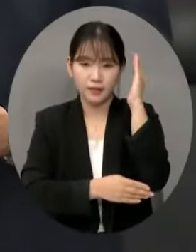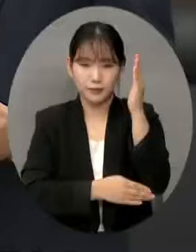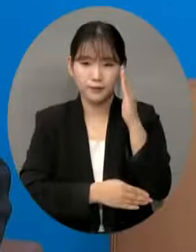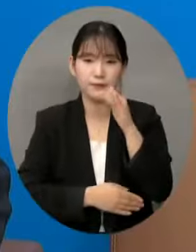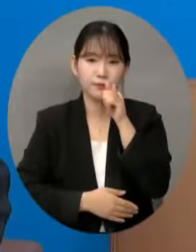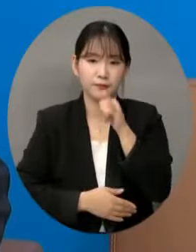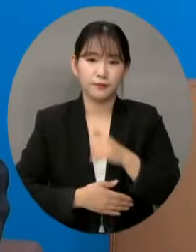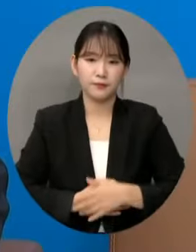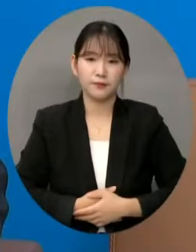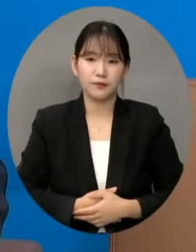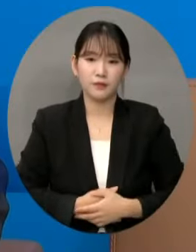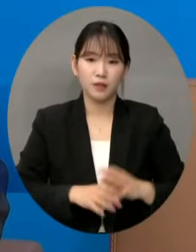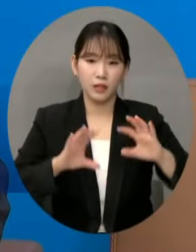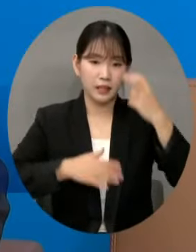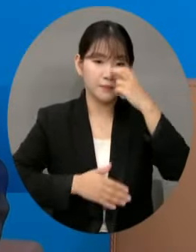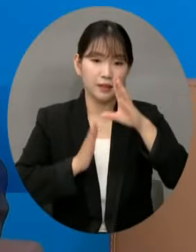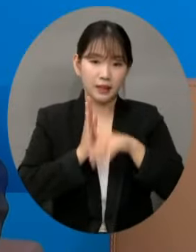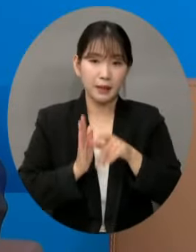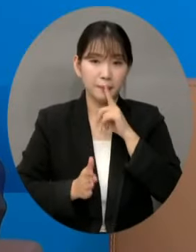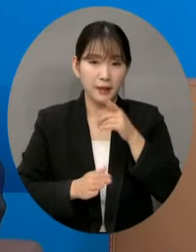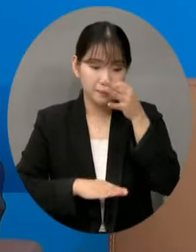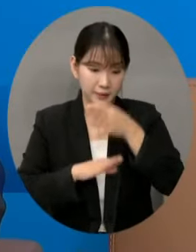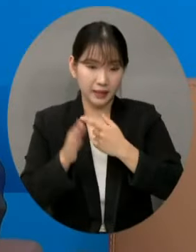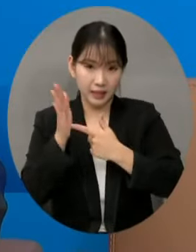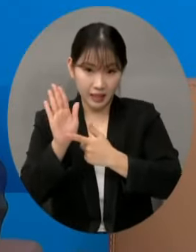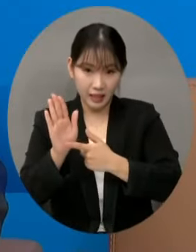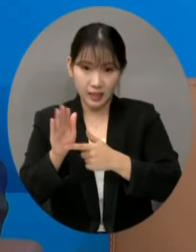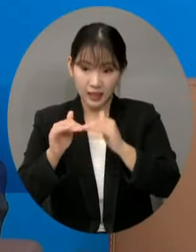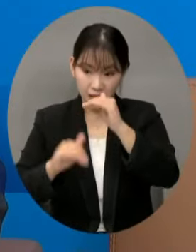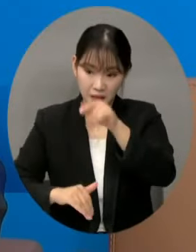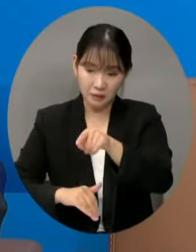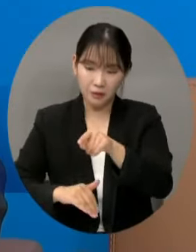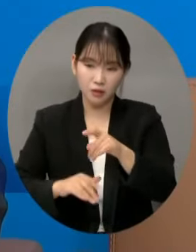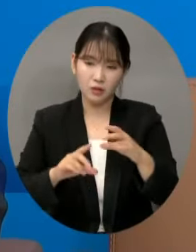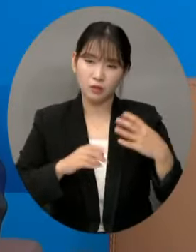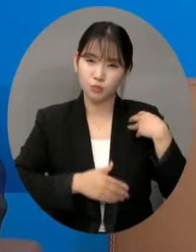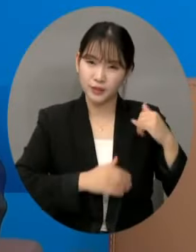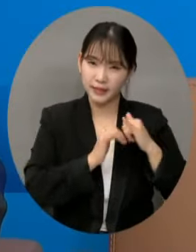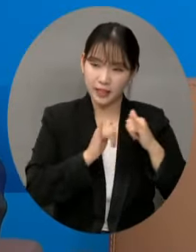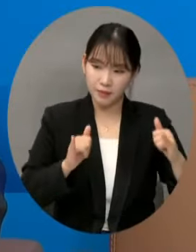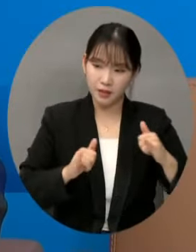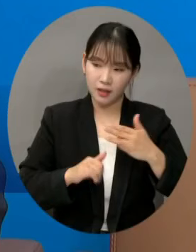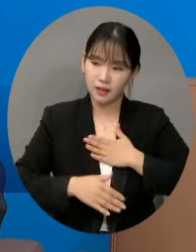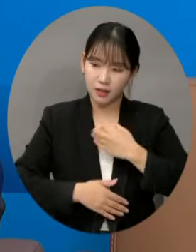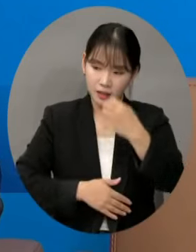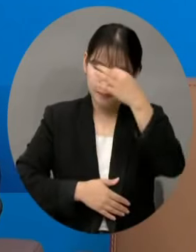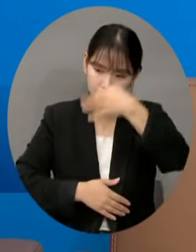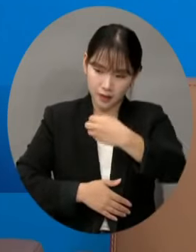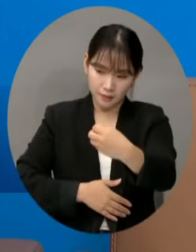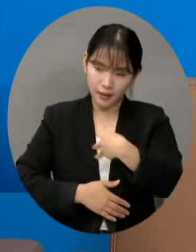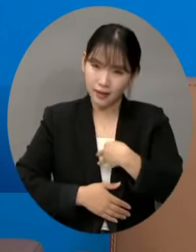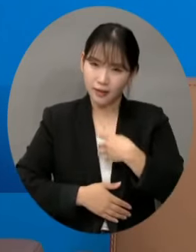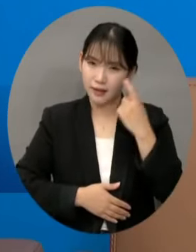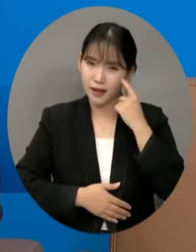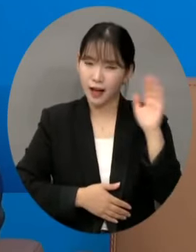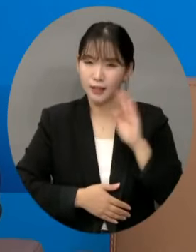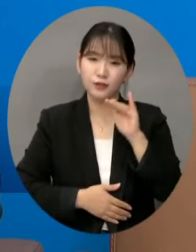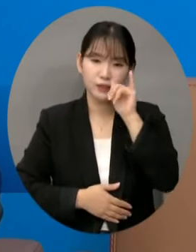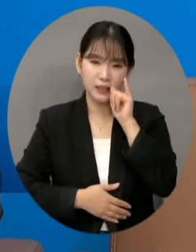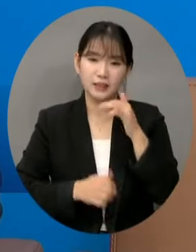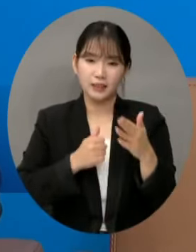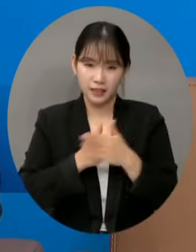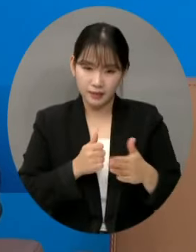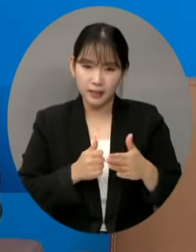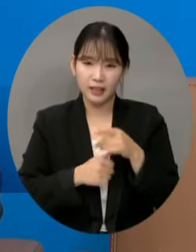밝혔습니다. 국감장에서 발언하신 내용만 가지고는 국민들이 사과했다고 생각하지 않을 수도 있습니다.